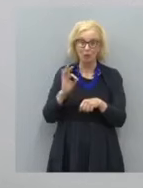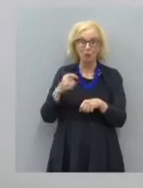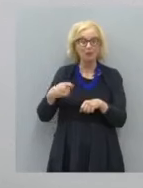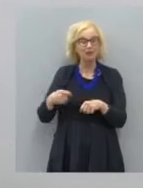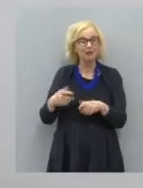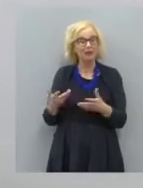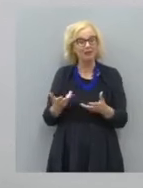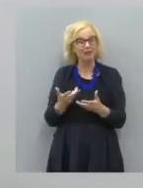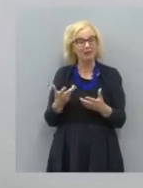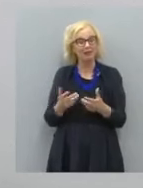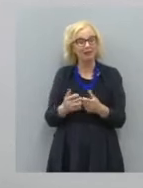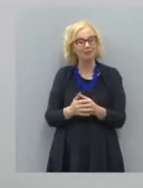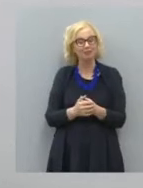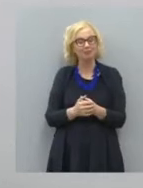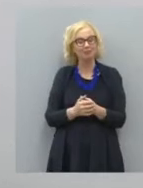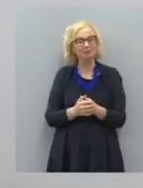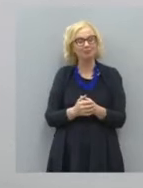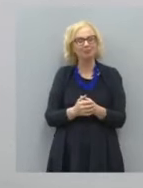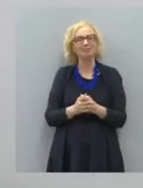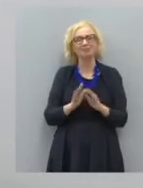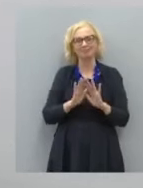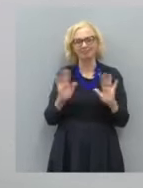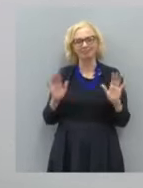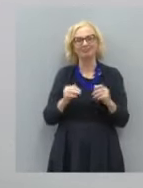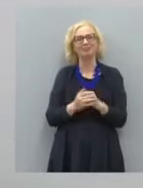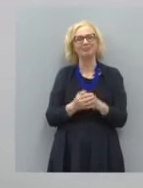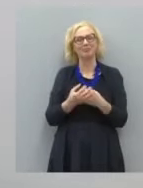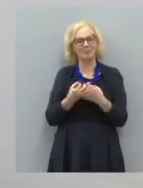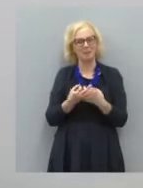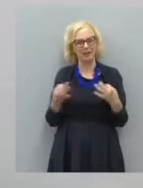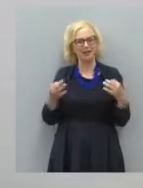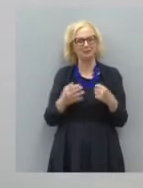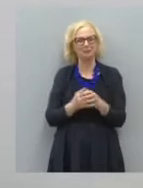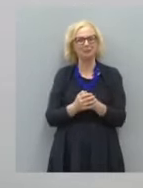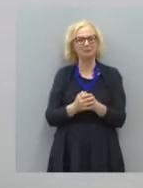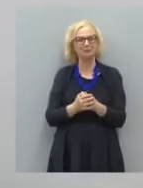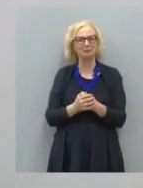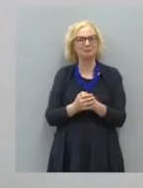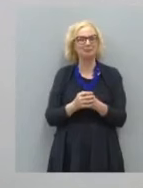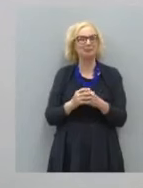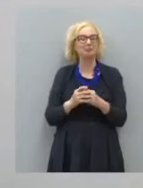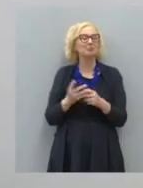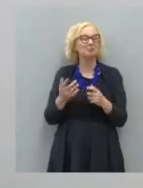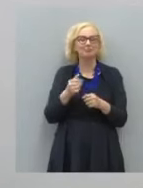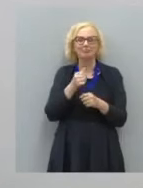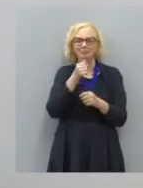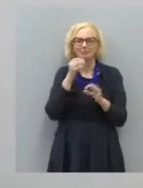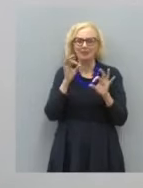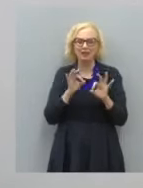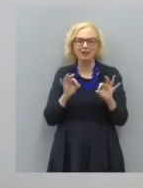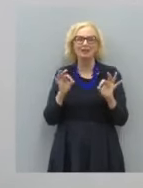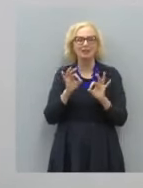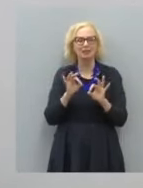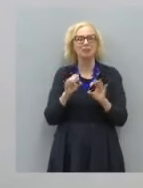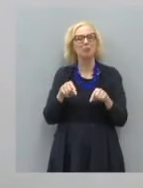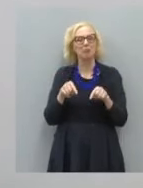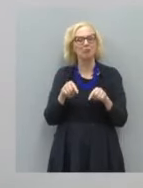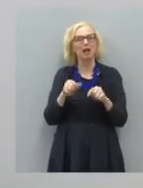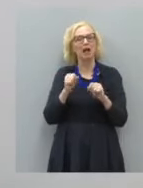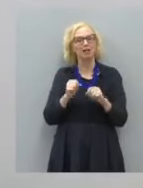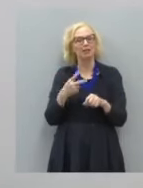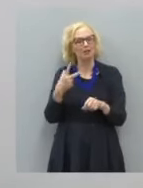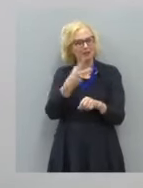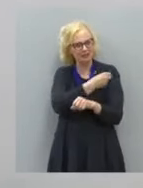presidente bene allora se non c'è altro da aggiungere di riproporre a proposito di